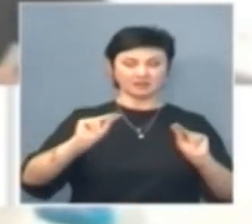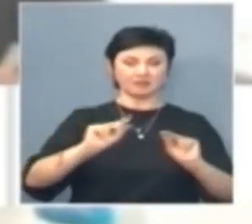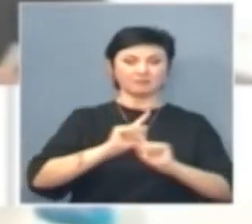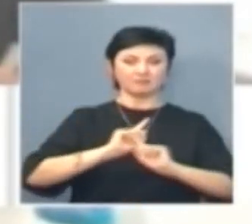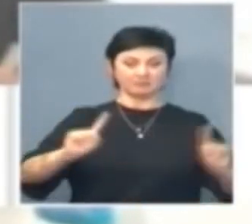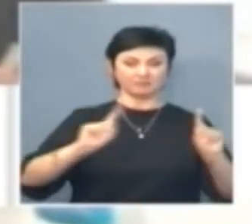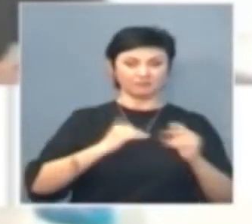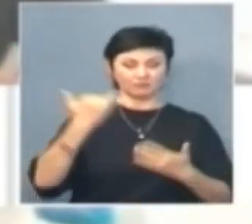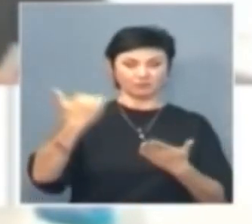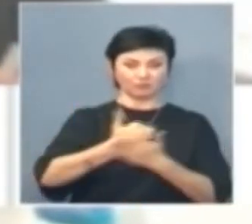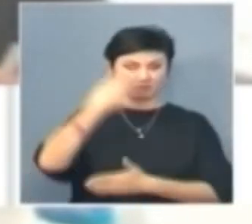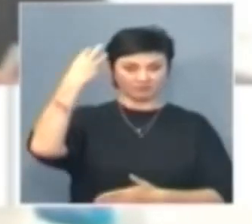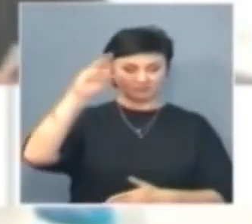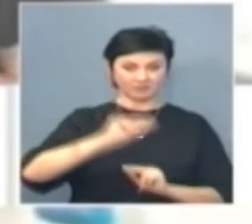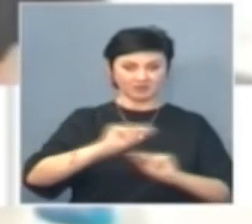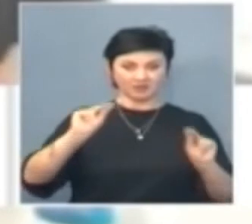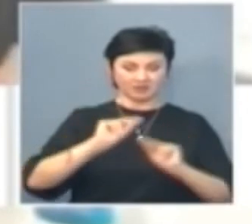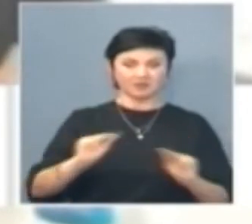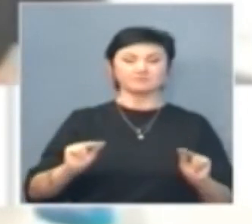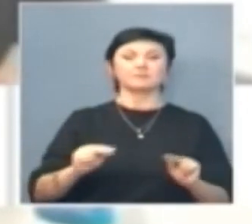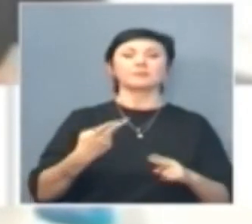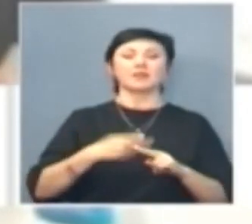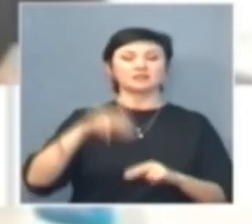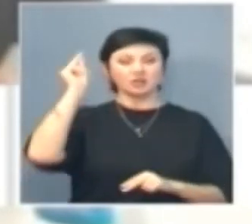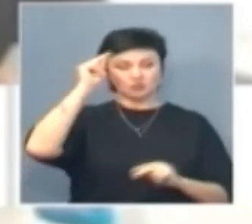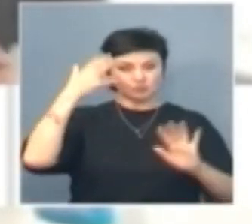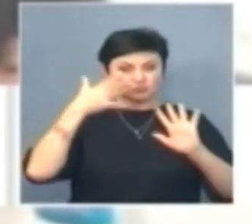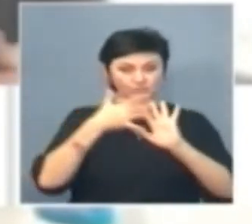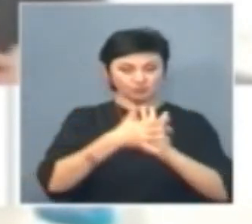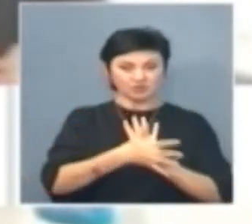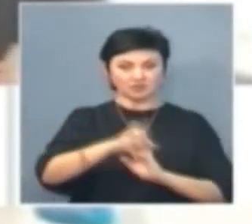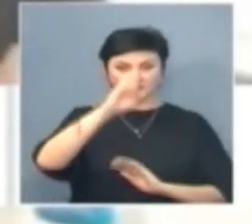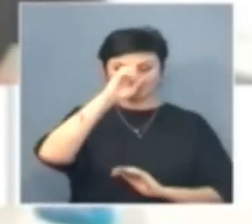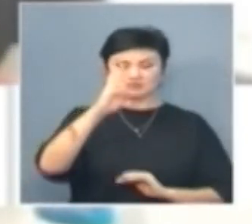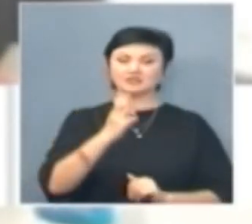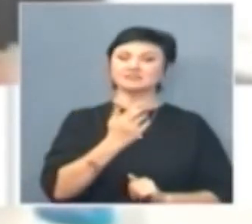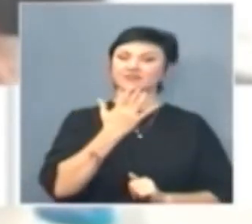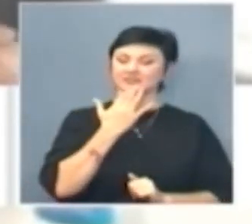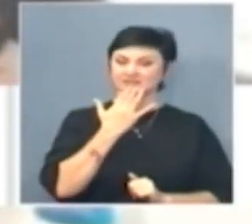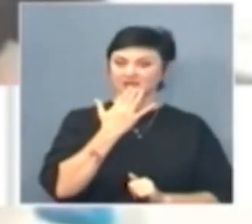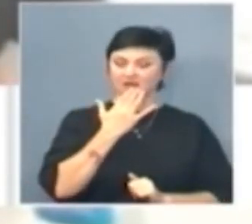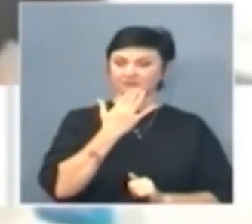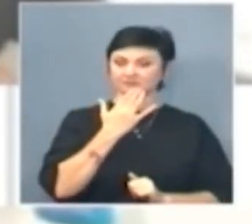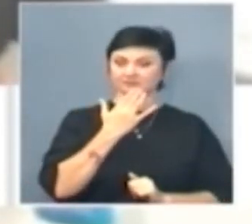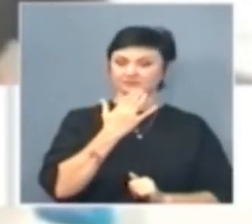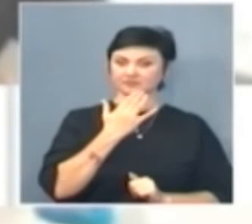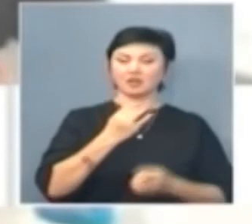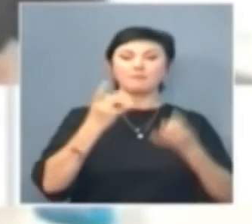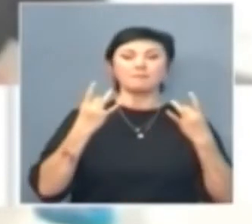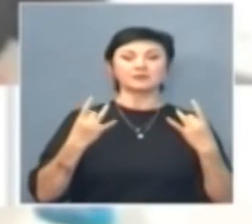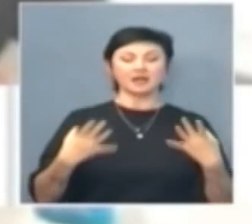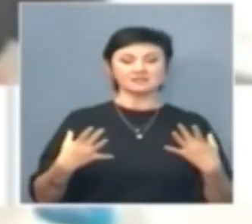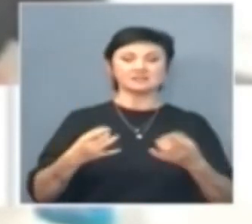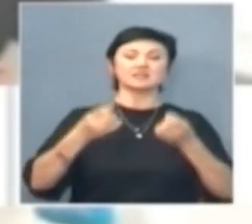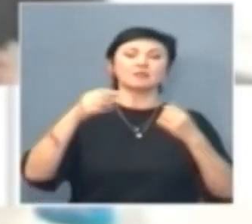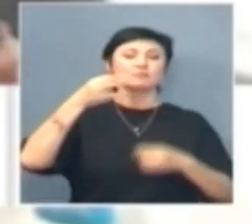изучения, называется МАМЛЕ. Это изучение государственного языка простым,